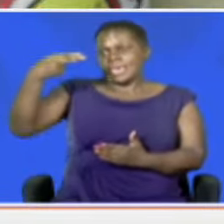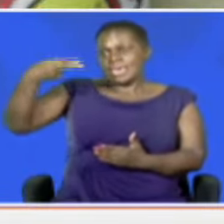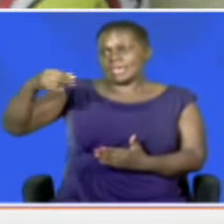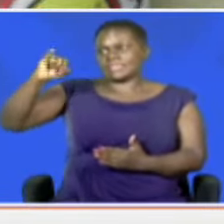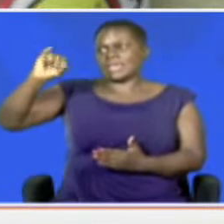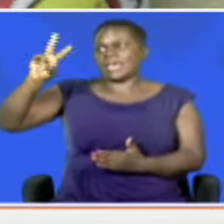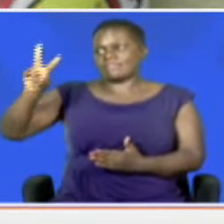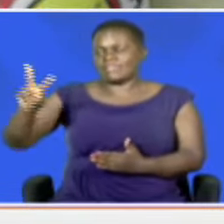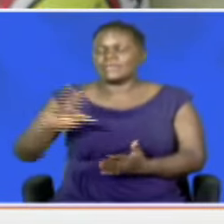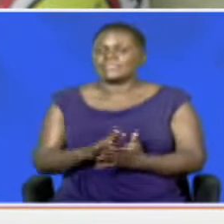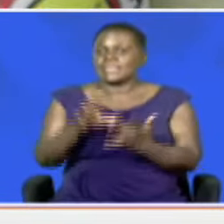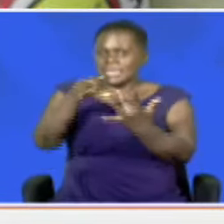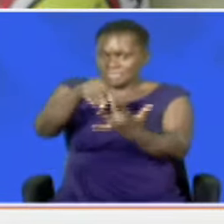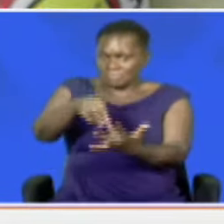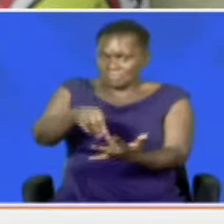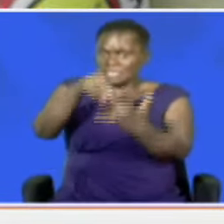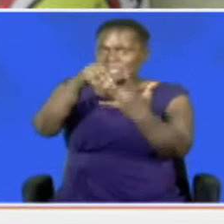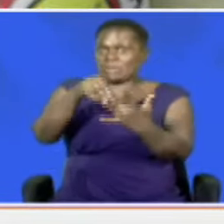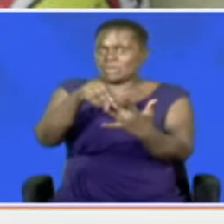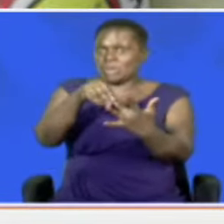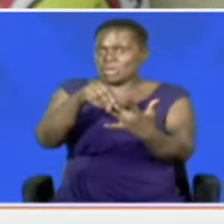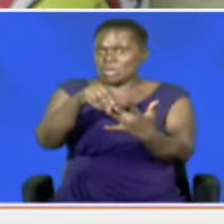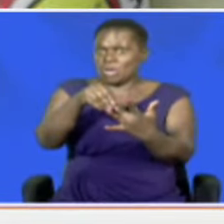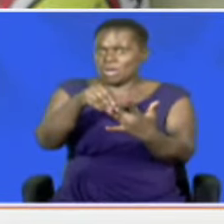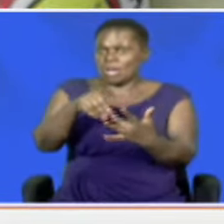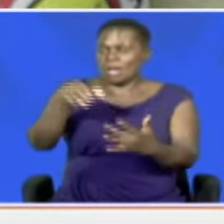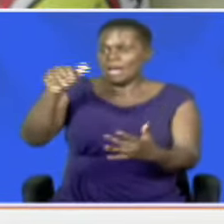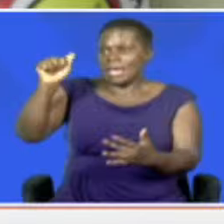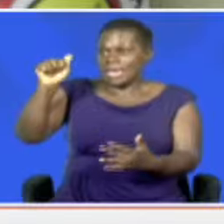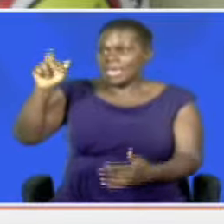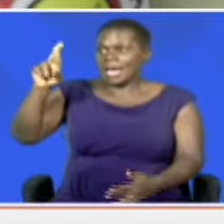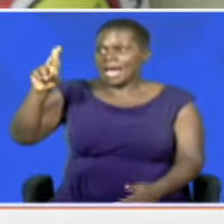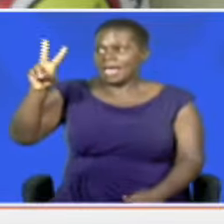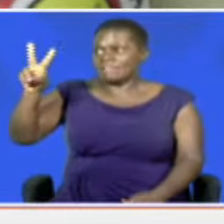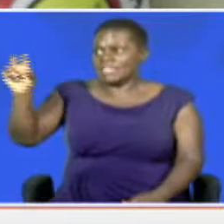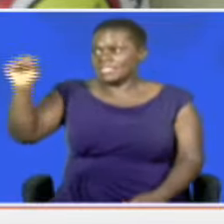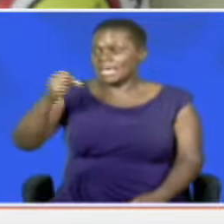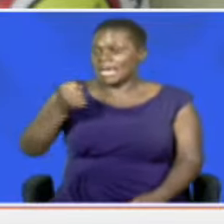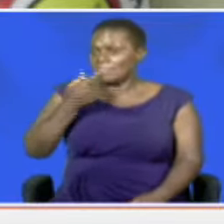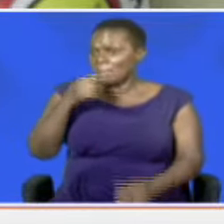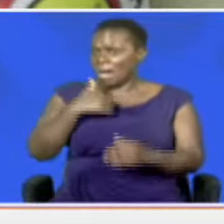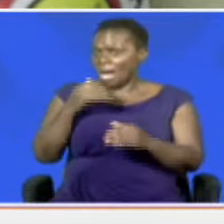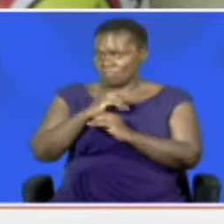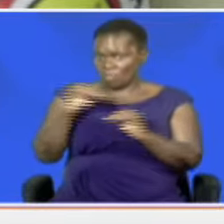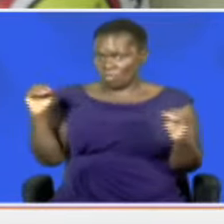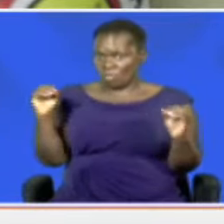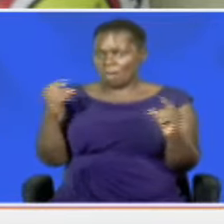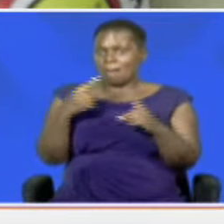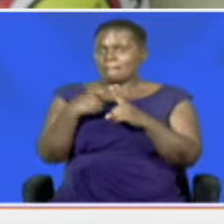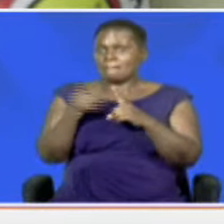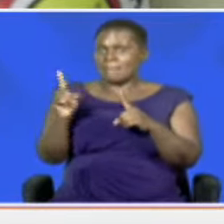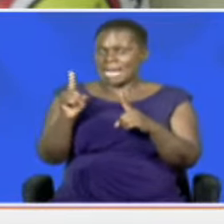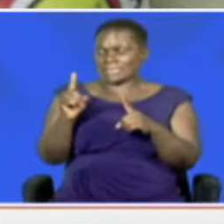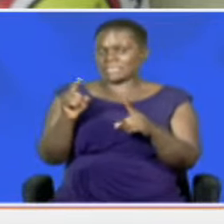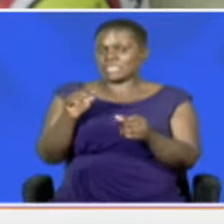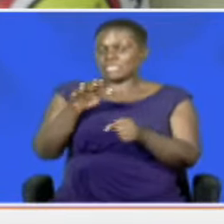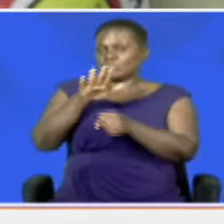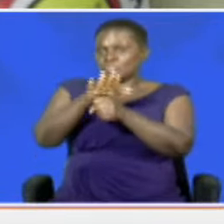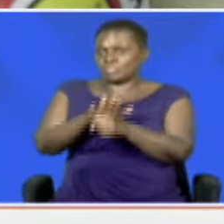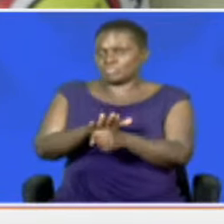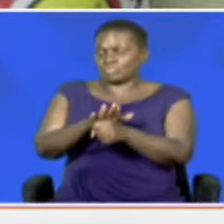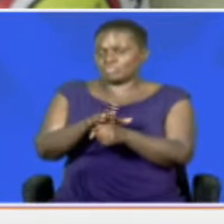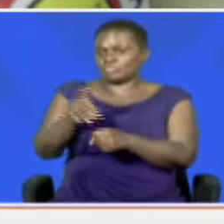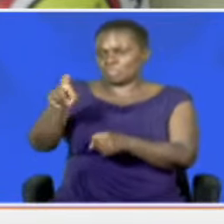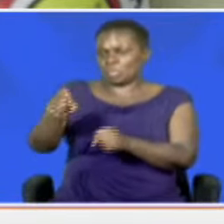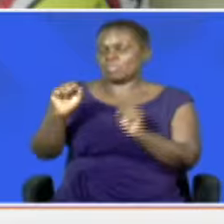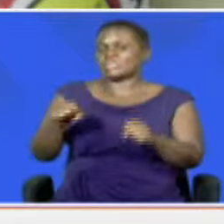HIV. Especially those who are not on antiretrovirals or those who are on treatment but have not achieved viral suppression could